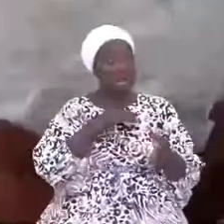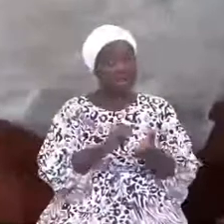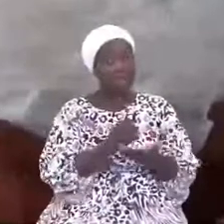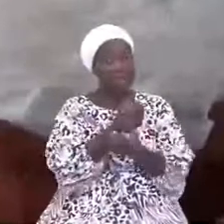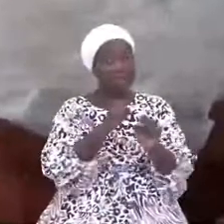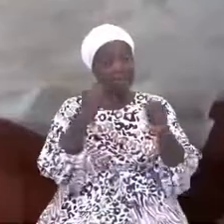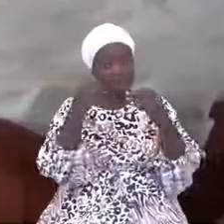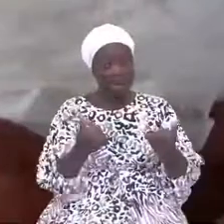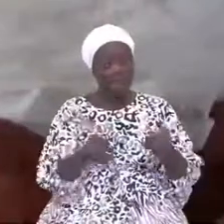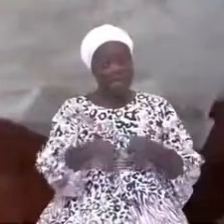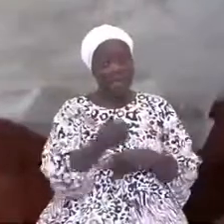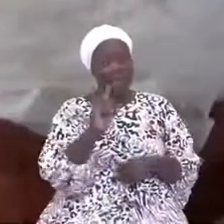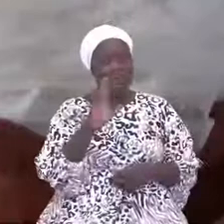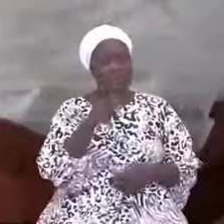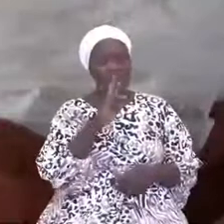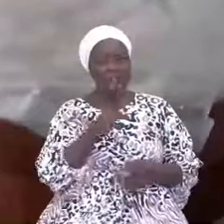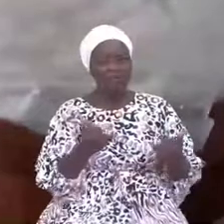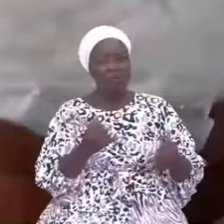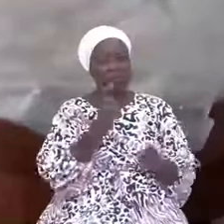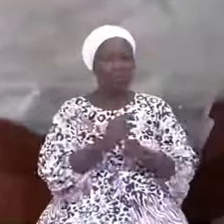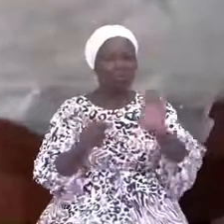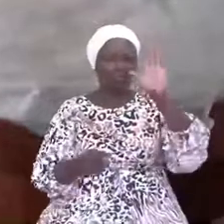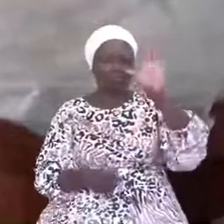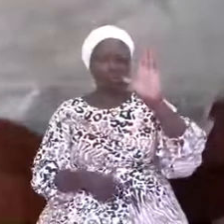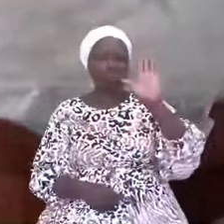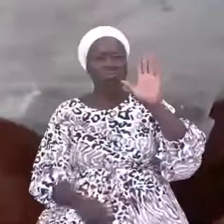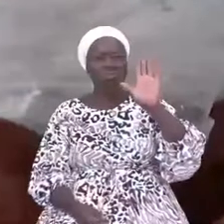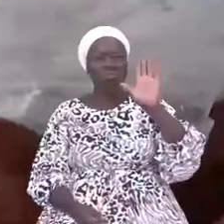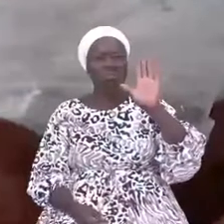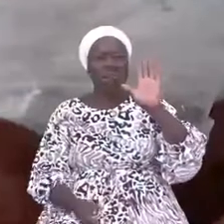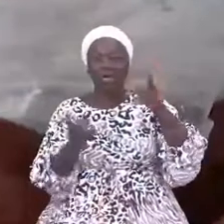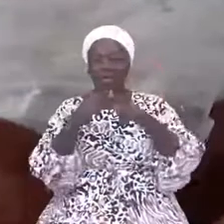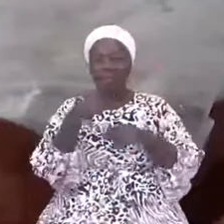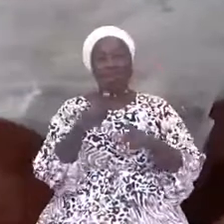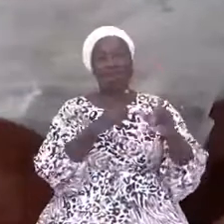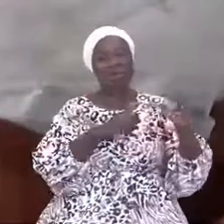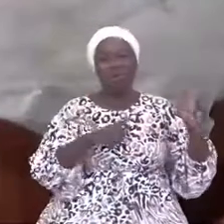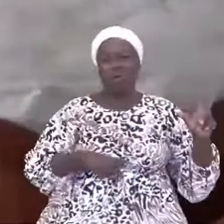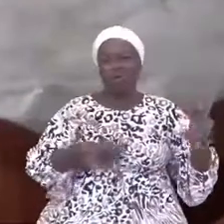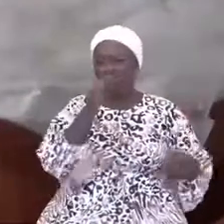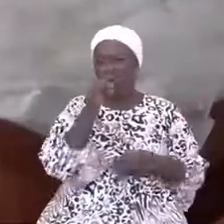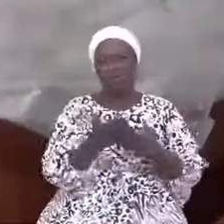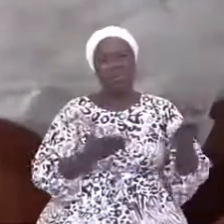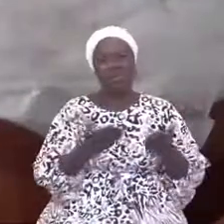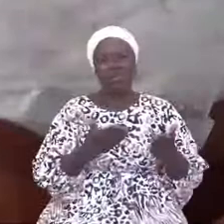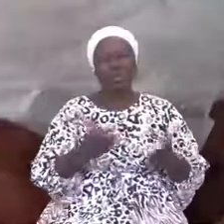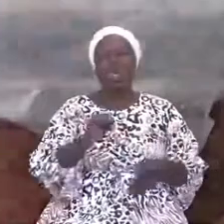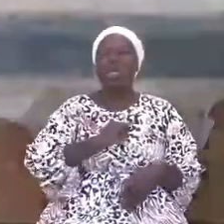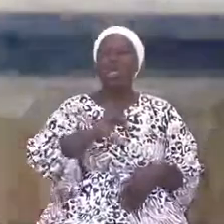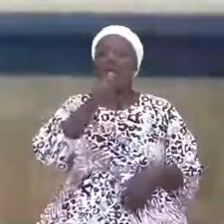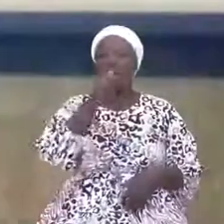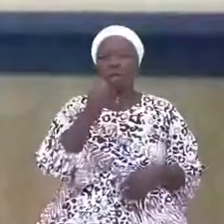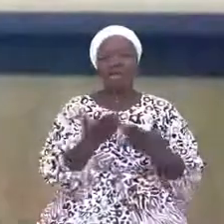veux, ce pardon et ce salut, maintenant, n'importe où tu es, lève simplement ta main et dis oui